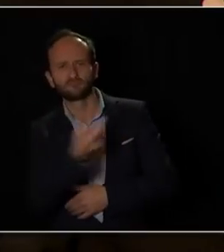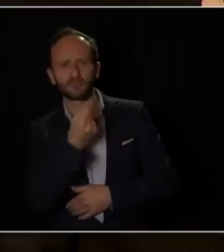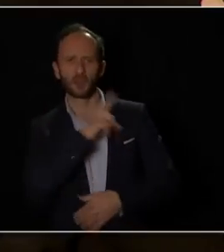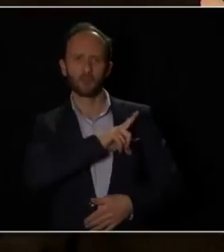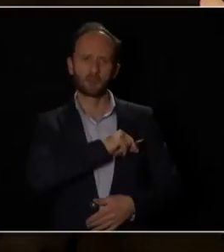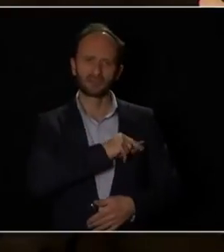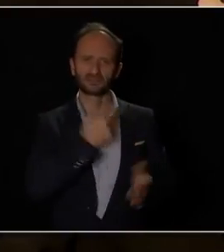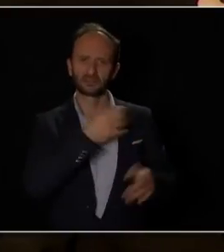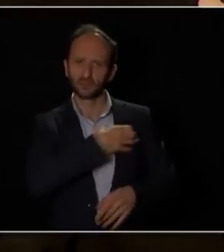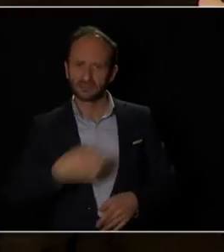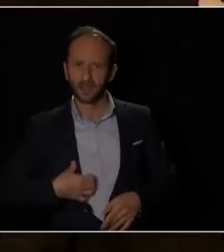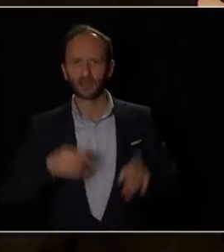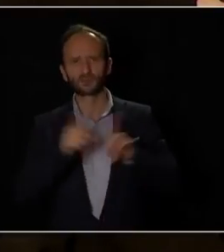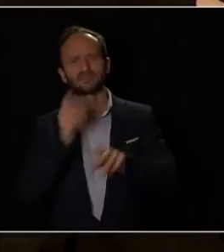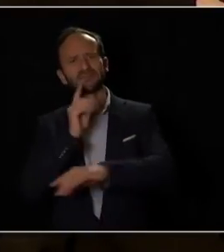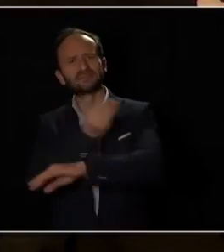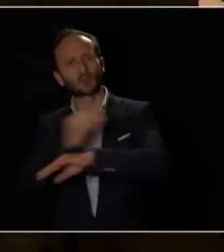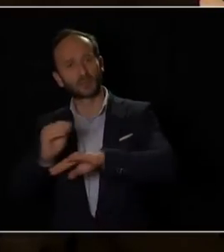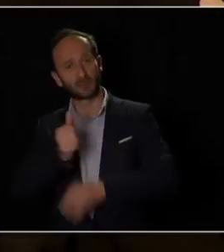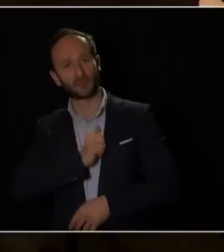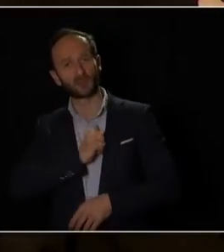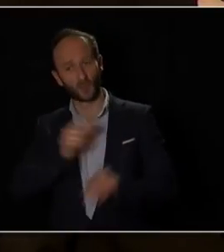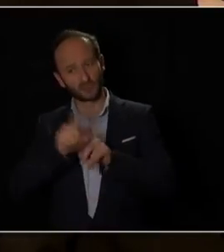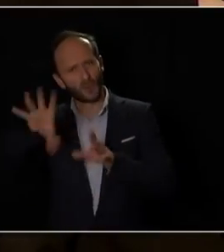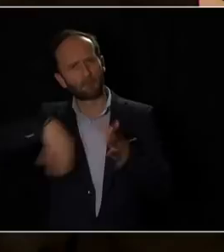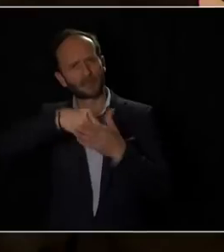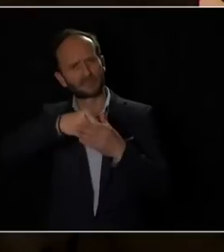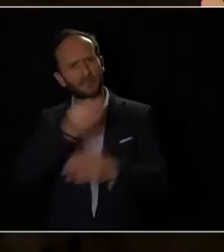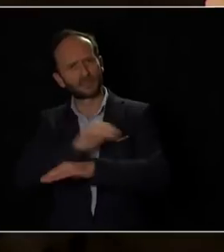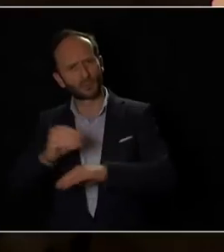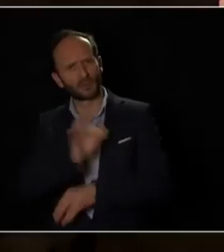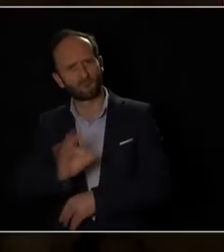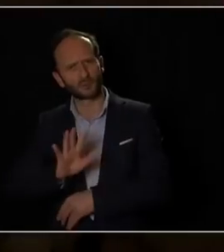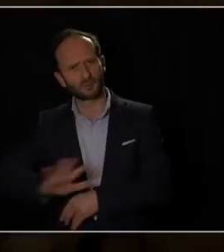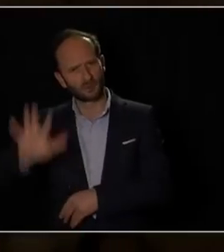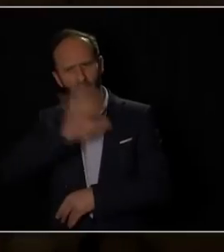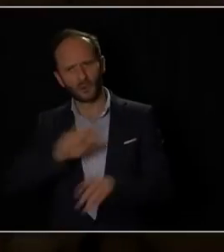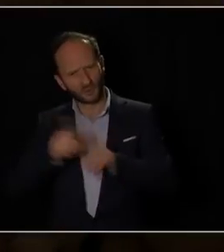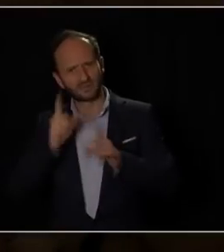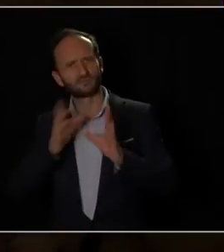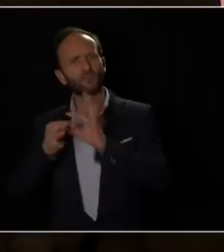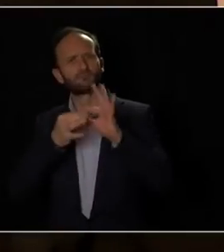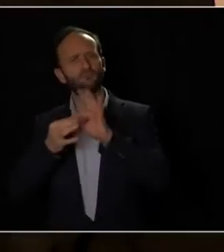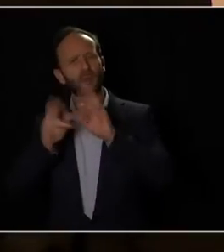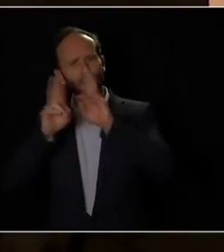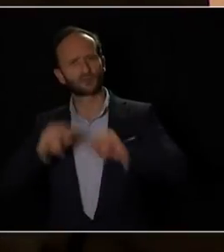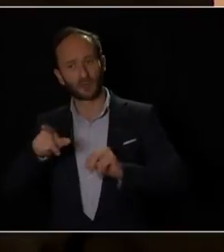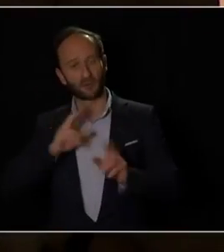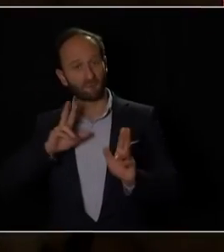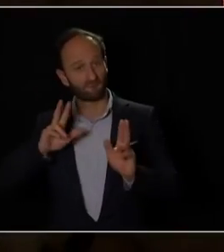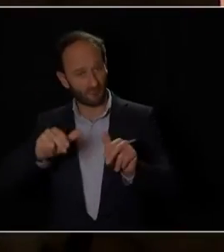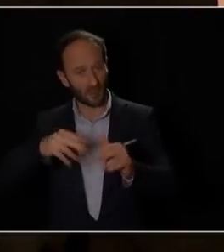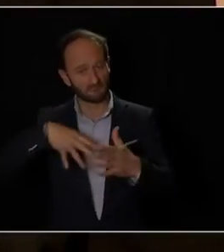municipales, la sécurité privée qui concourt à notre sécurité publique et les acteurs de la coopération internationale. La sécurité